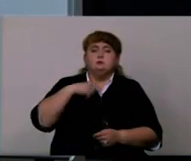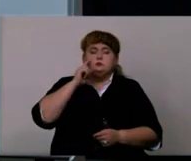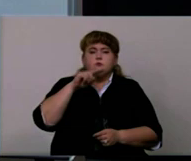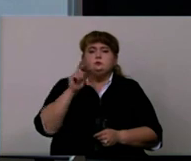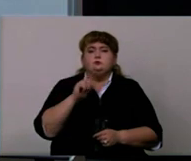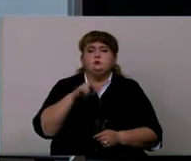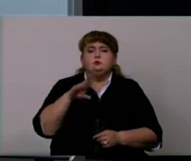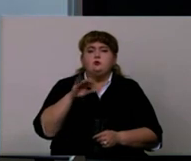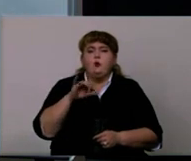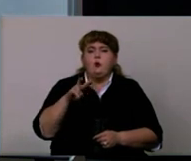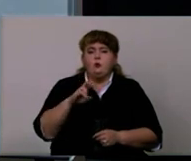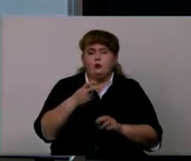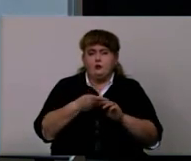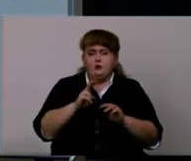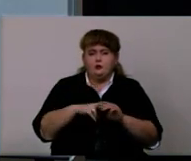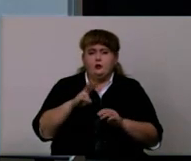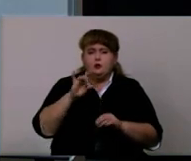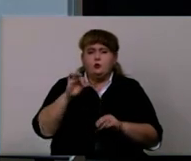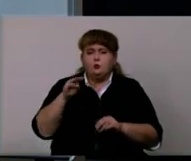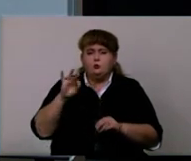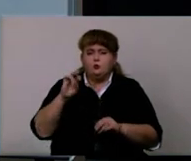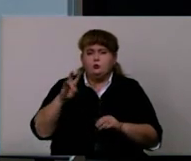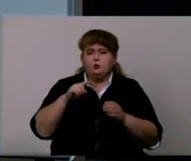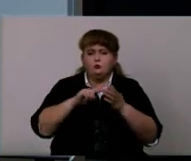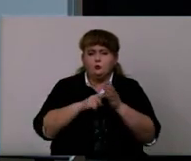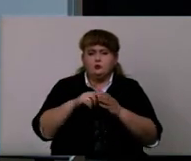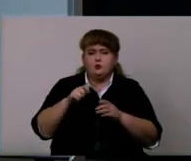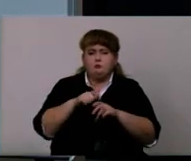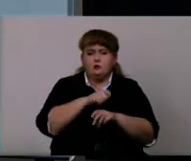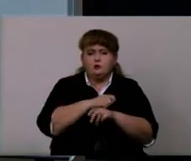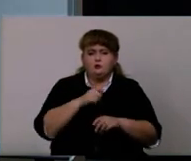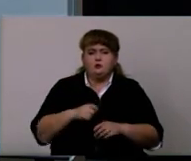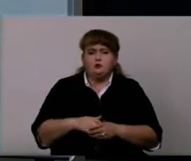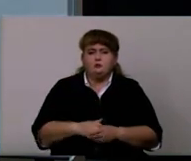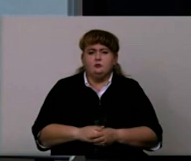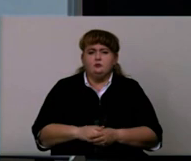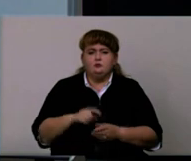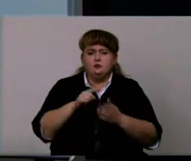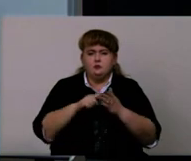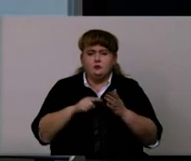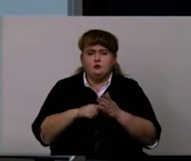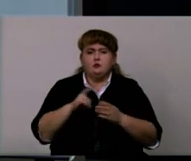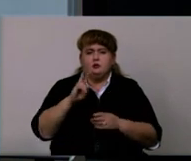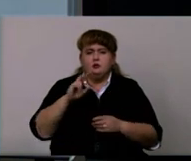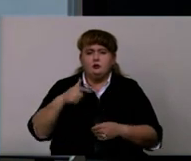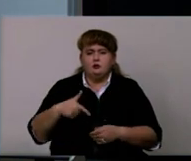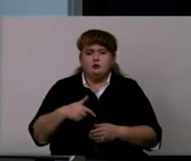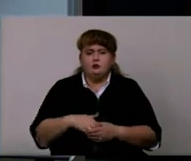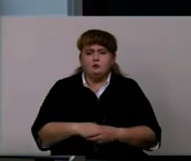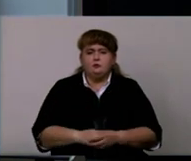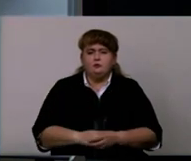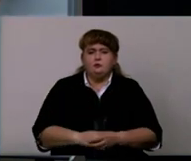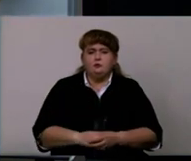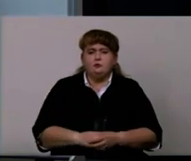вами, что джоуль – это есть ньютон умножить на метр. Ньютон умножить на метр, деленное на килограмм.